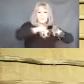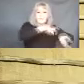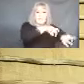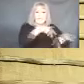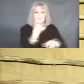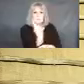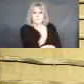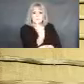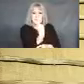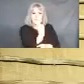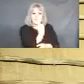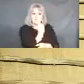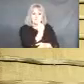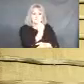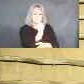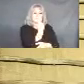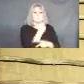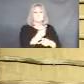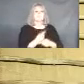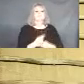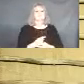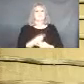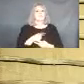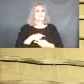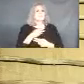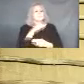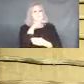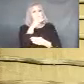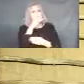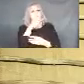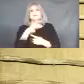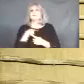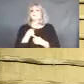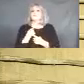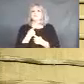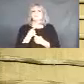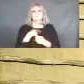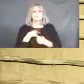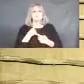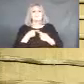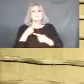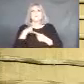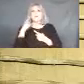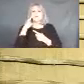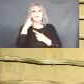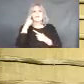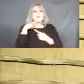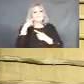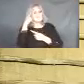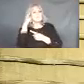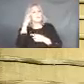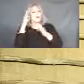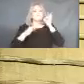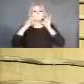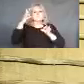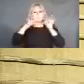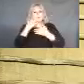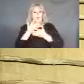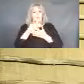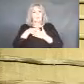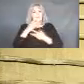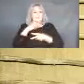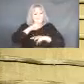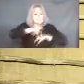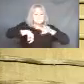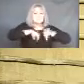so'n plek, een plek waar ons gemak gaan moet los, en hierdie reis self gaan moet aanpak, verder